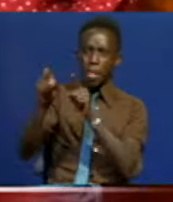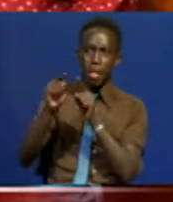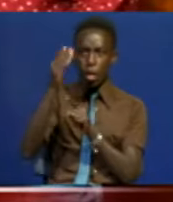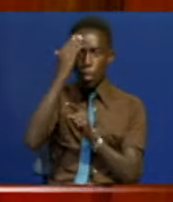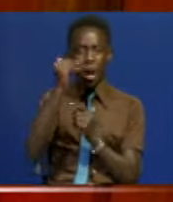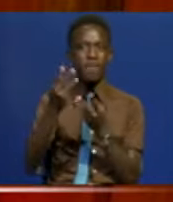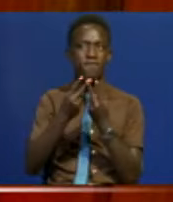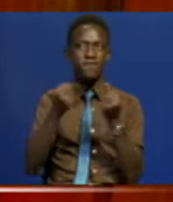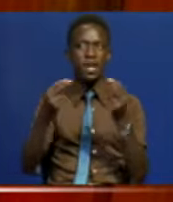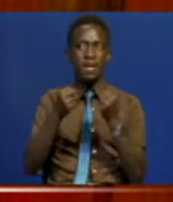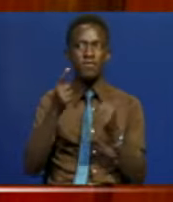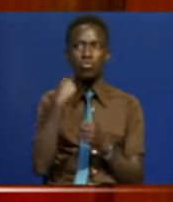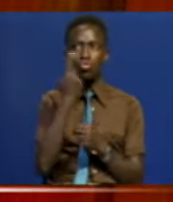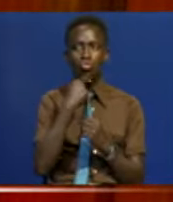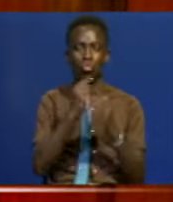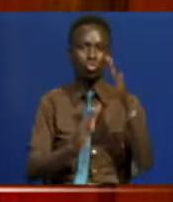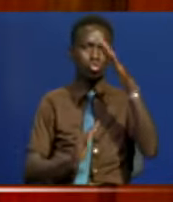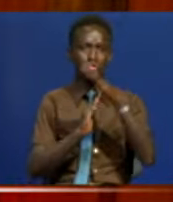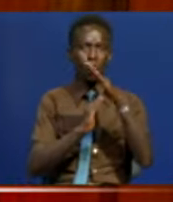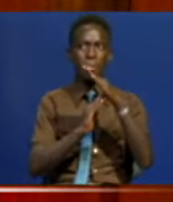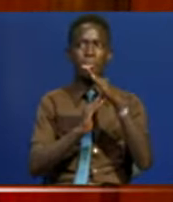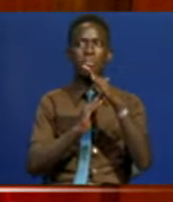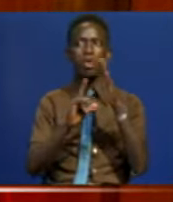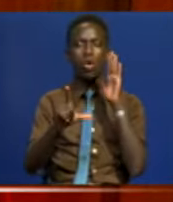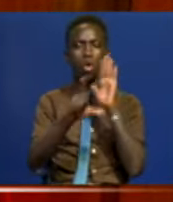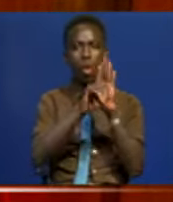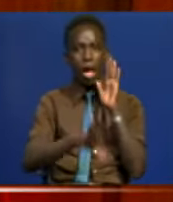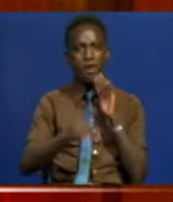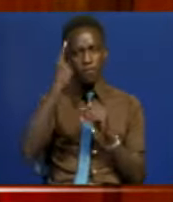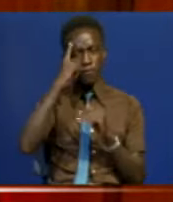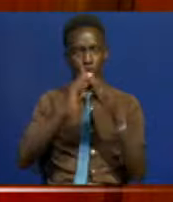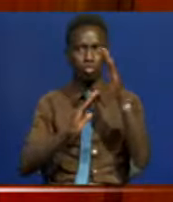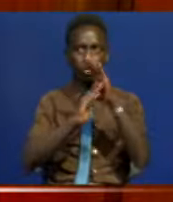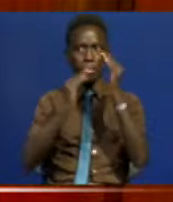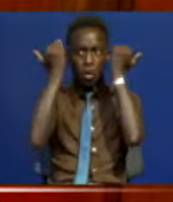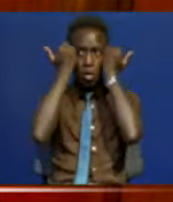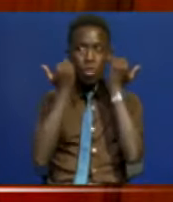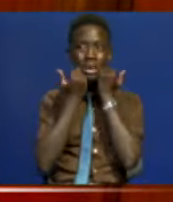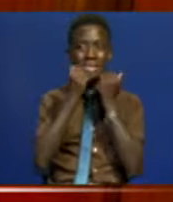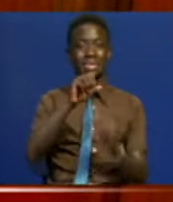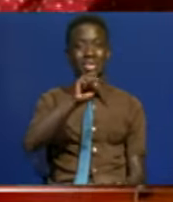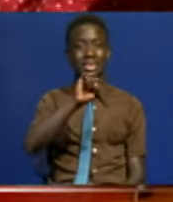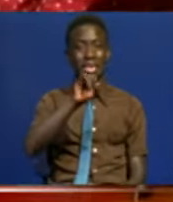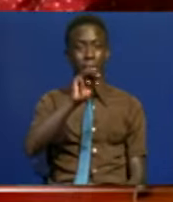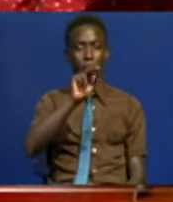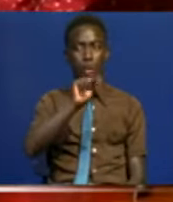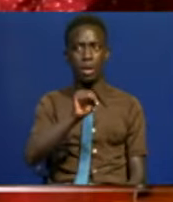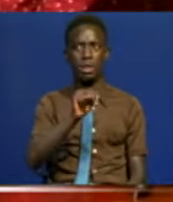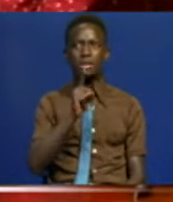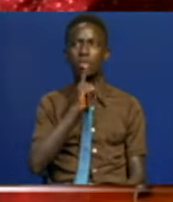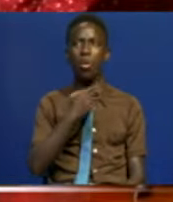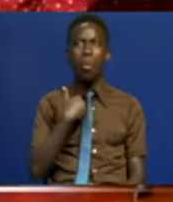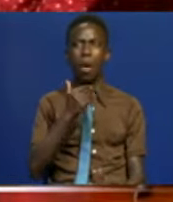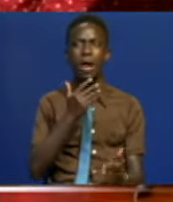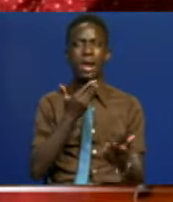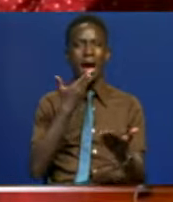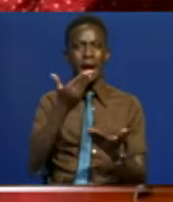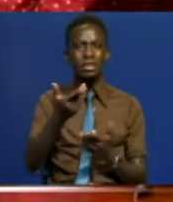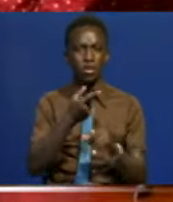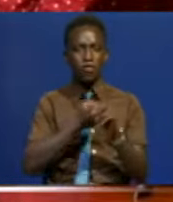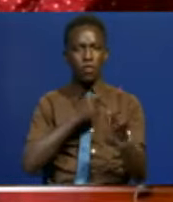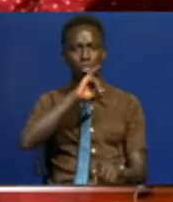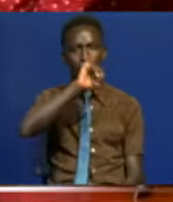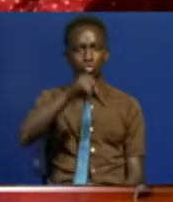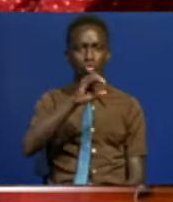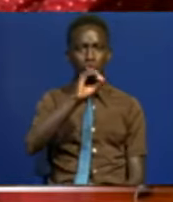kuu. Simon Githumbugu anadaiwa kuandika barua ya kutaka majibu kutoka kwa Joseph Maina Mwangi na kutumia